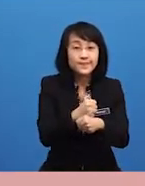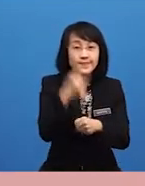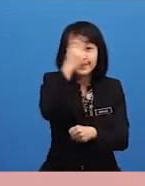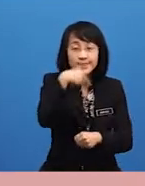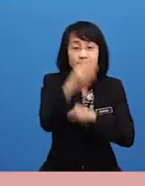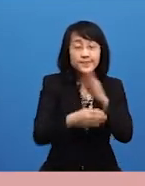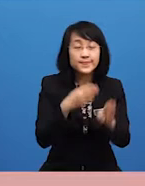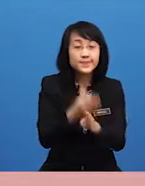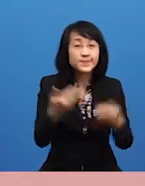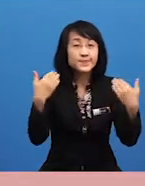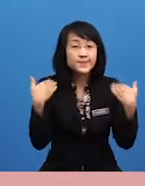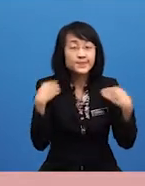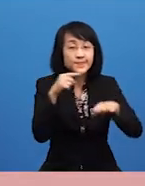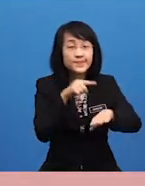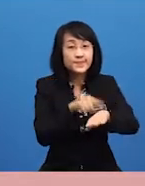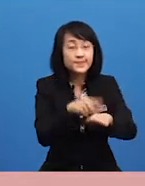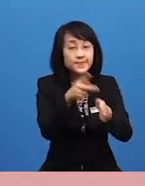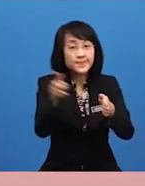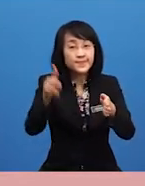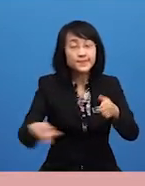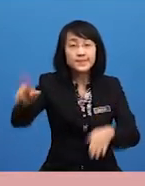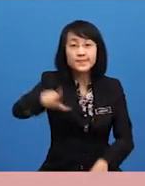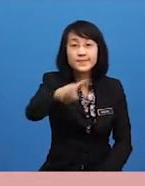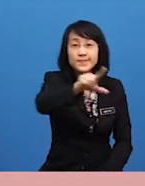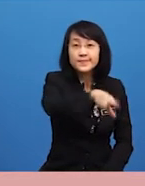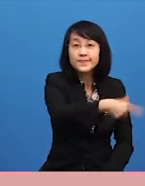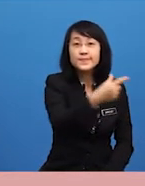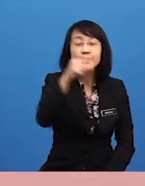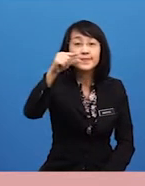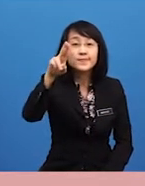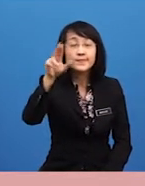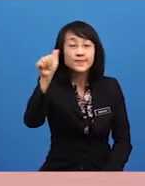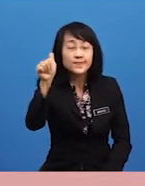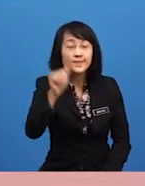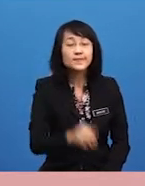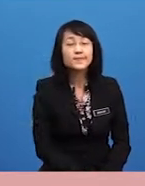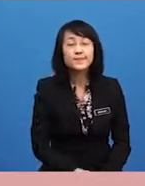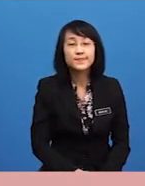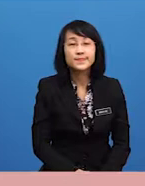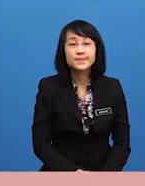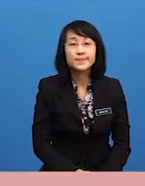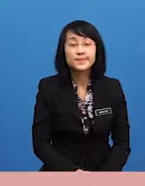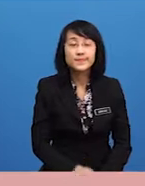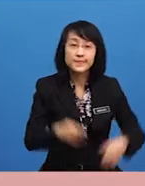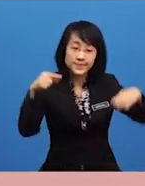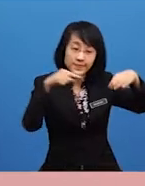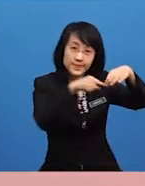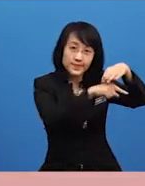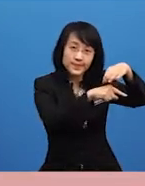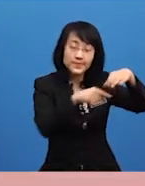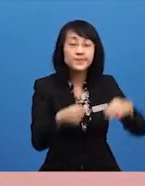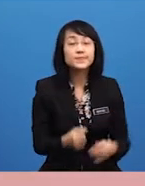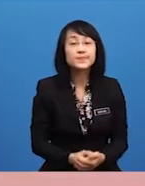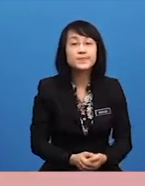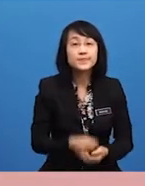bumi yang terdapat di pinggir laut ialah gua. Gua merupakan kesan